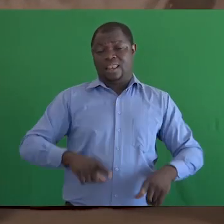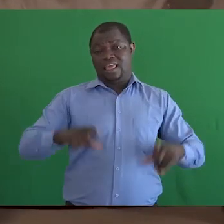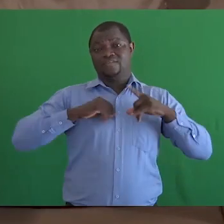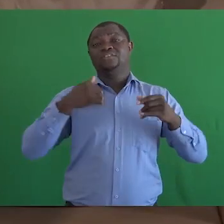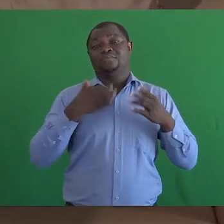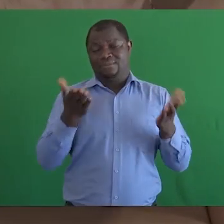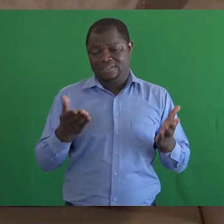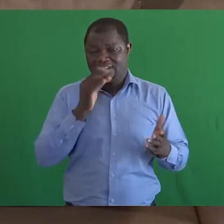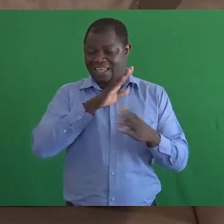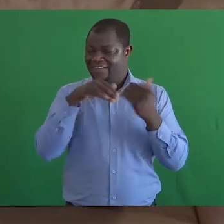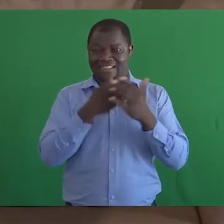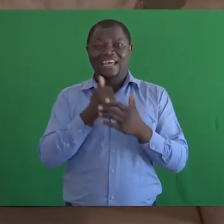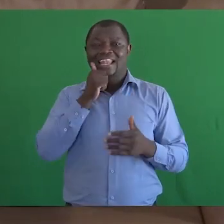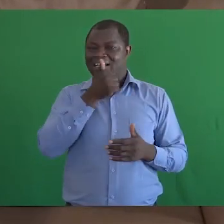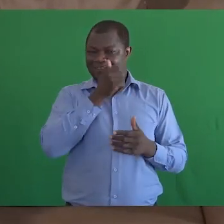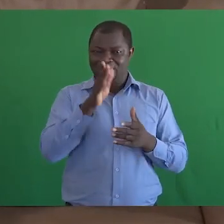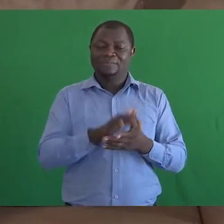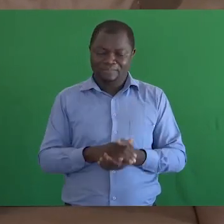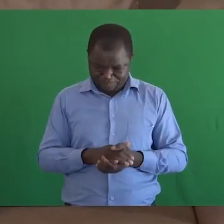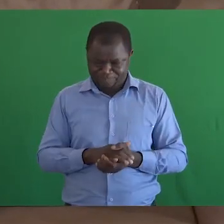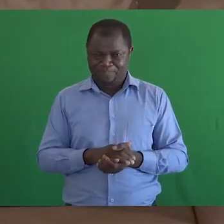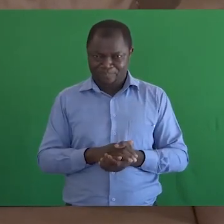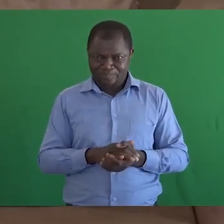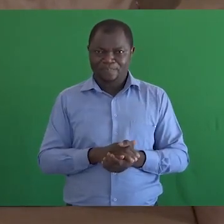makukuta rutaurwa nababa nai